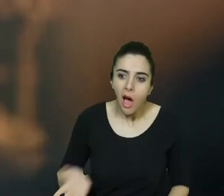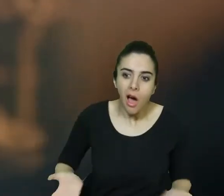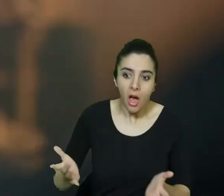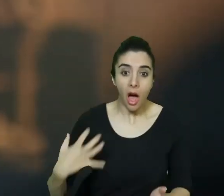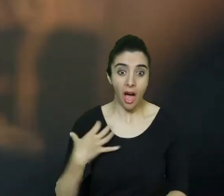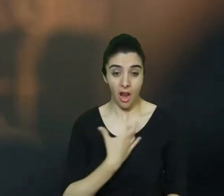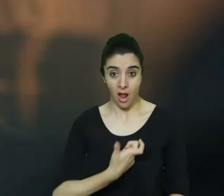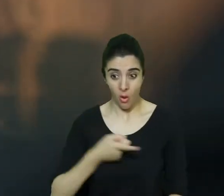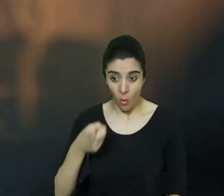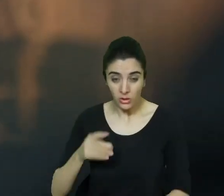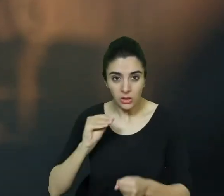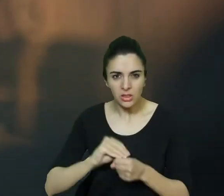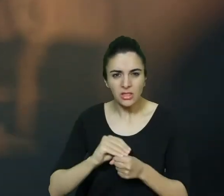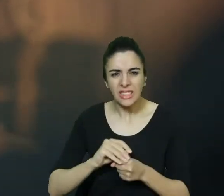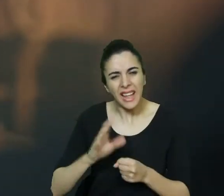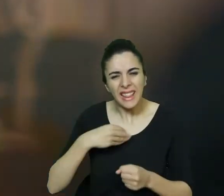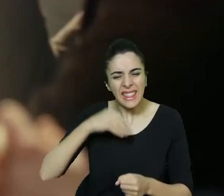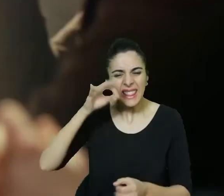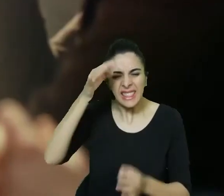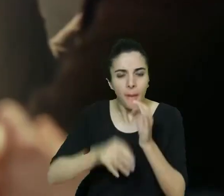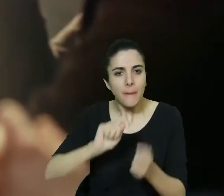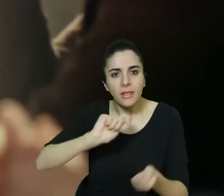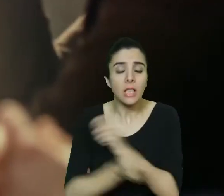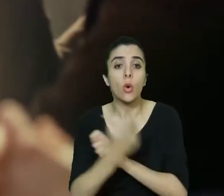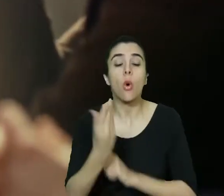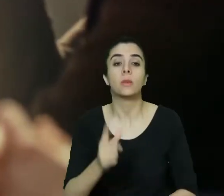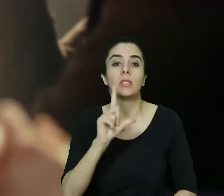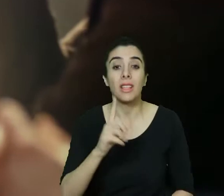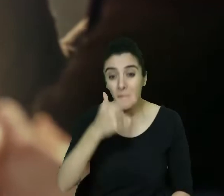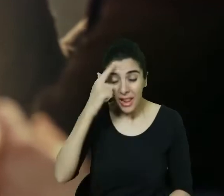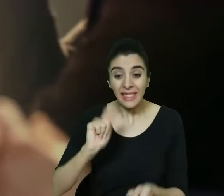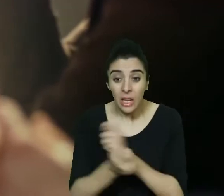anayasanın kökten değişmesi lazım. Çünkü eğer değişmezse